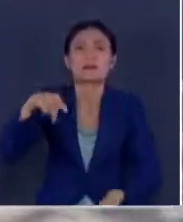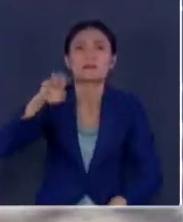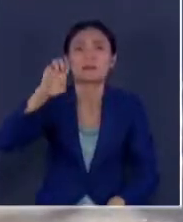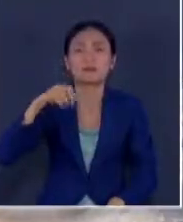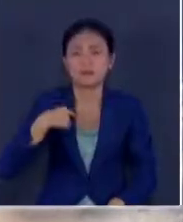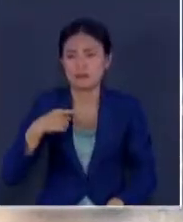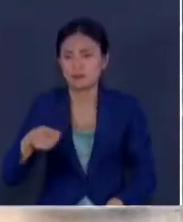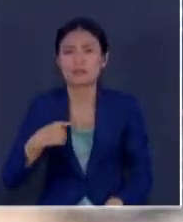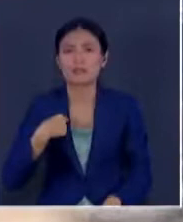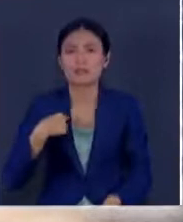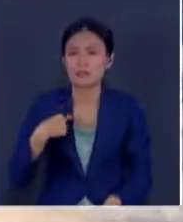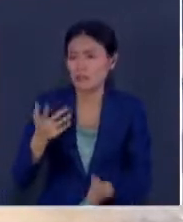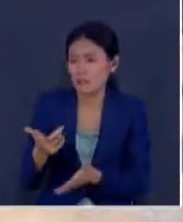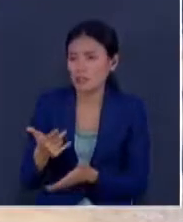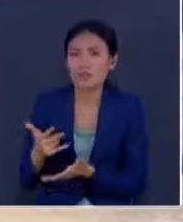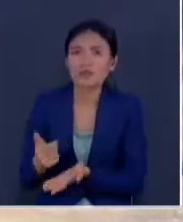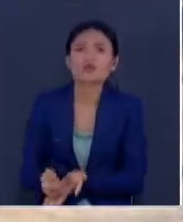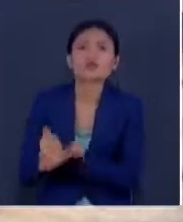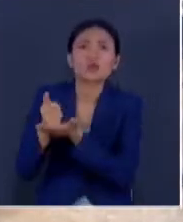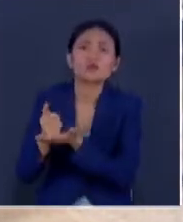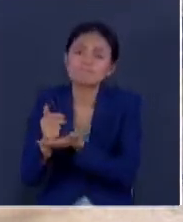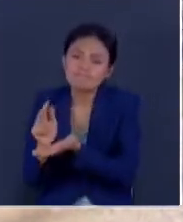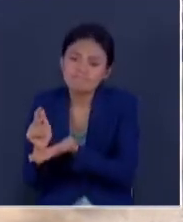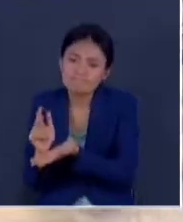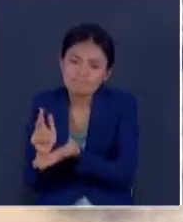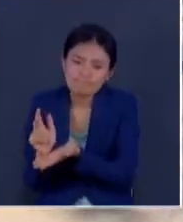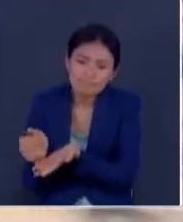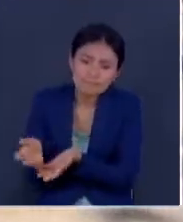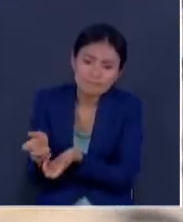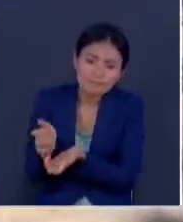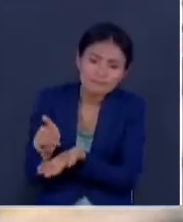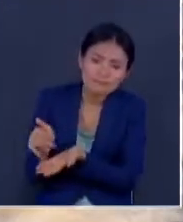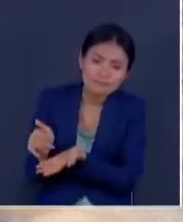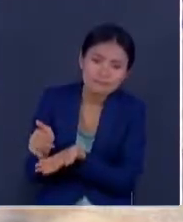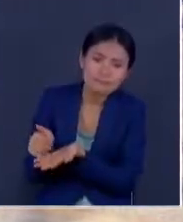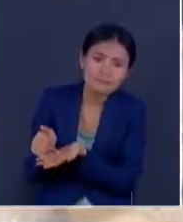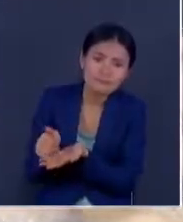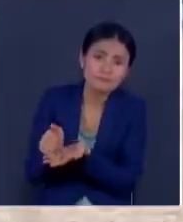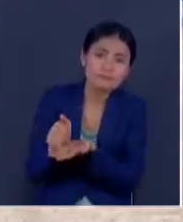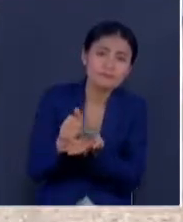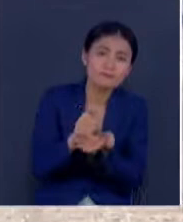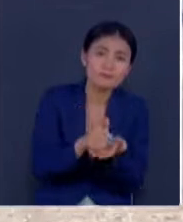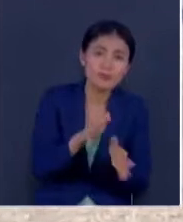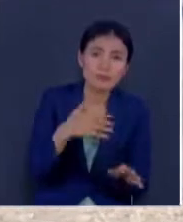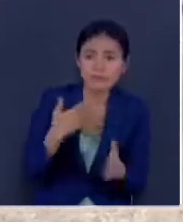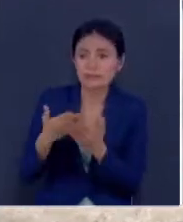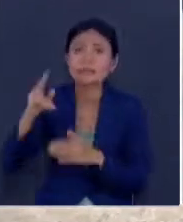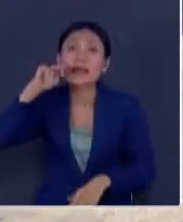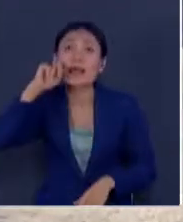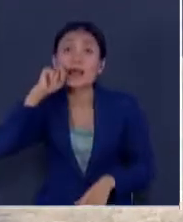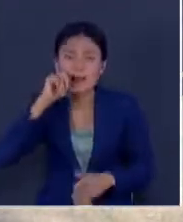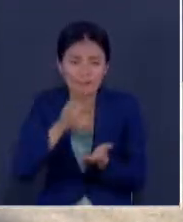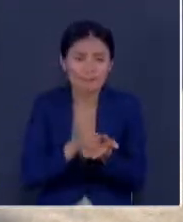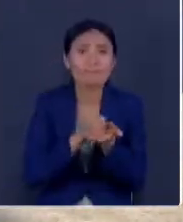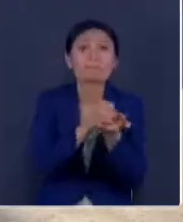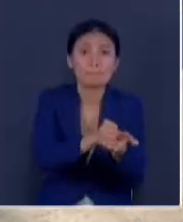ำพูนค่ะท่ามกลางรถที่ผ่านไปมาแบบคับข้างนะคะและเมื่อข้ามถนนได้น้องดาก็ยังมีน้ำใจเดินไปซื้อน้ำเปล่าให้คุณตาดื่ม